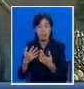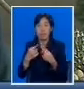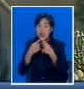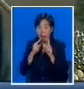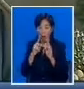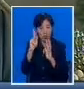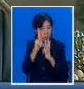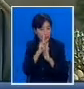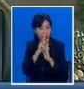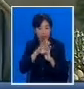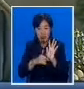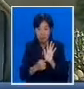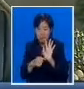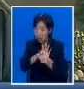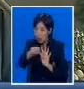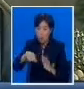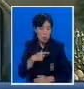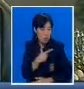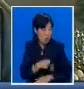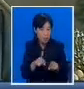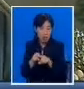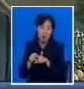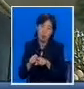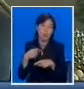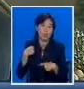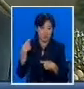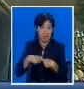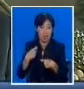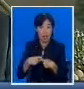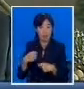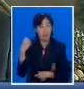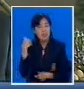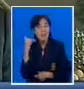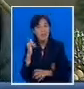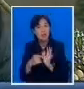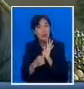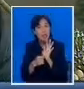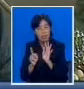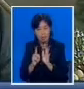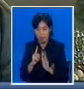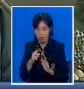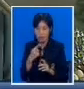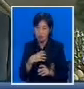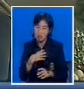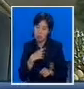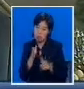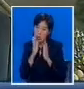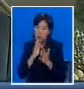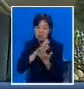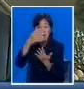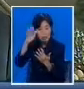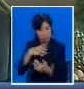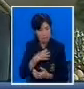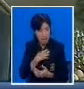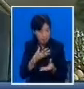ได้บางเรื่องเนี่ยมันก็มีความละเอียดอ่อนเช่นเขาอยากจะมีสิทธิ์ซื้อที่ดินถือครองที่ดินได้น